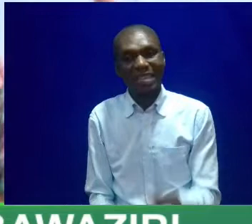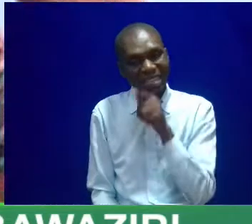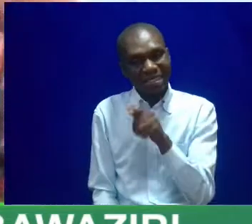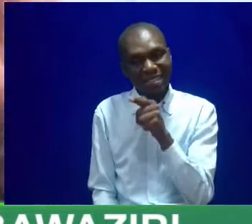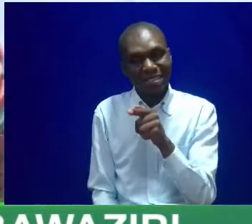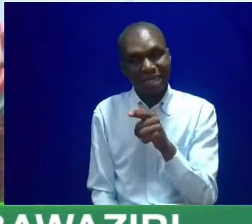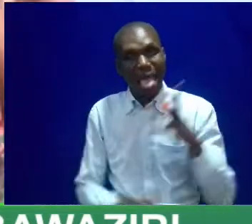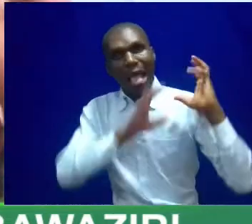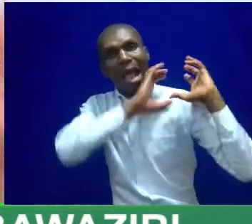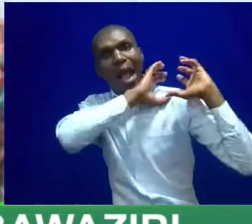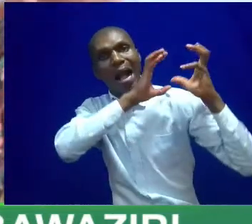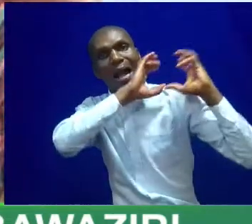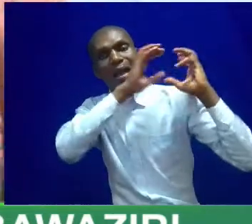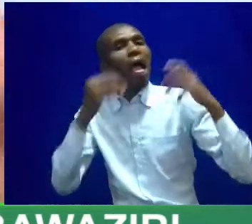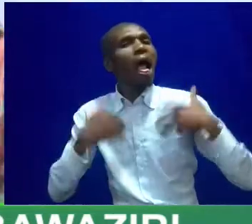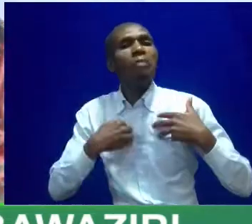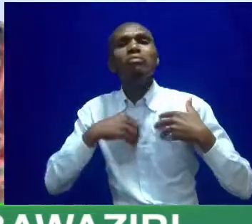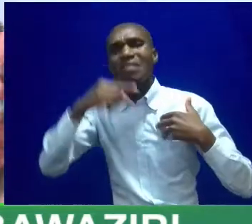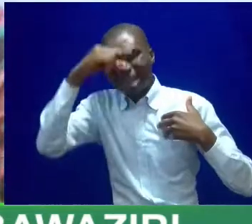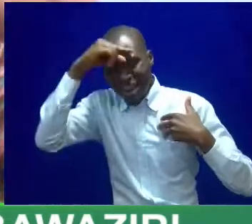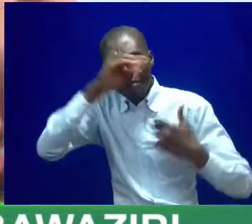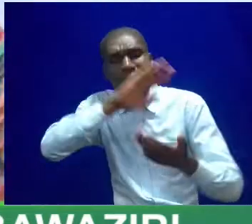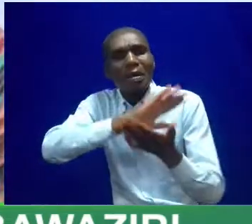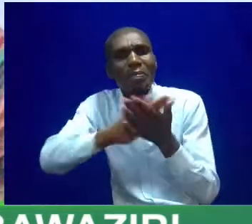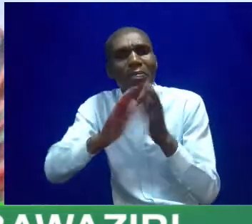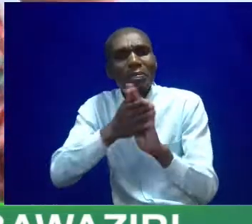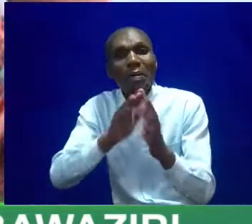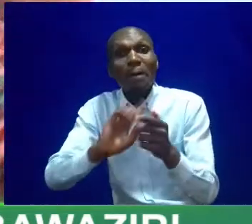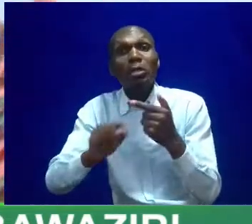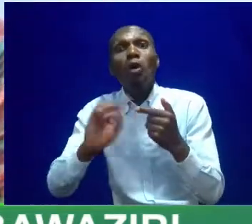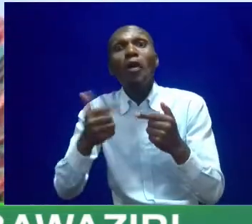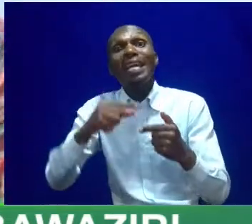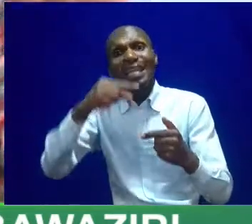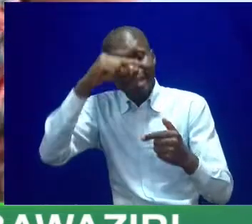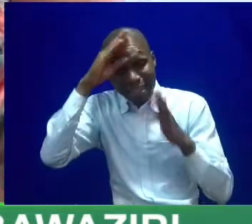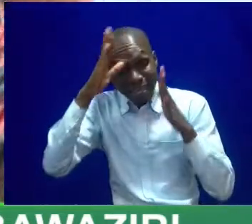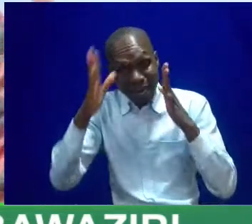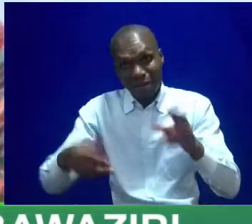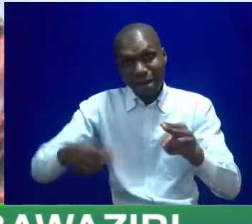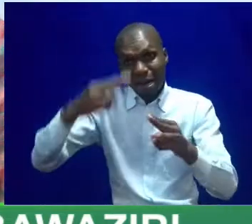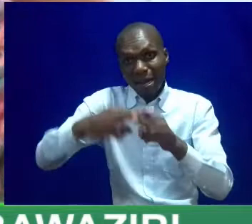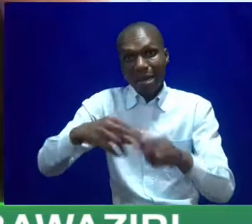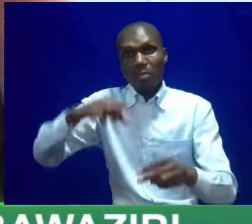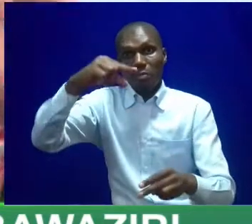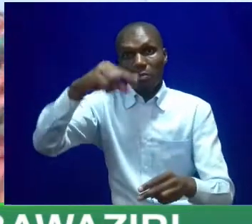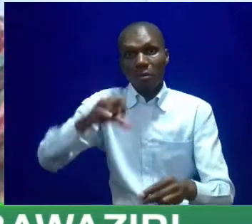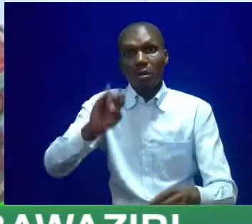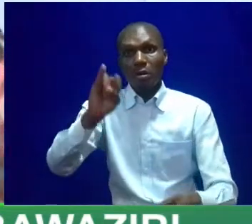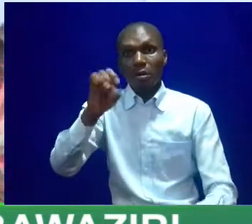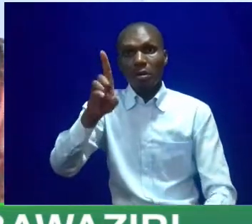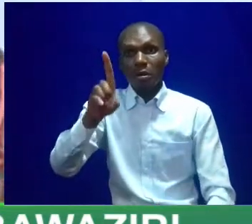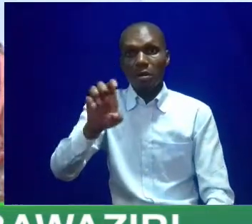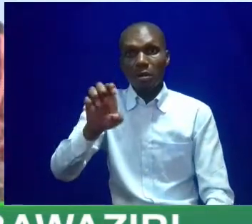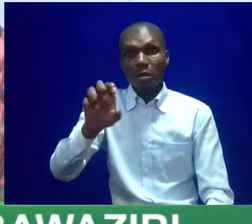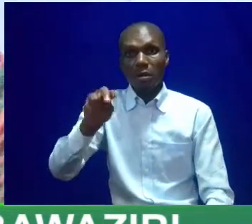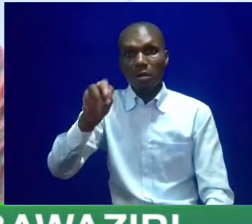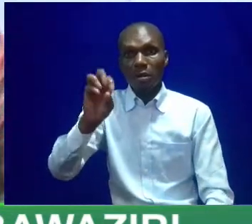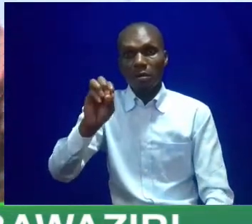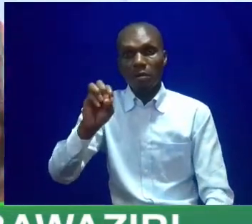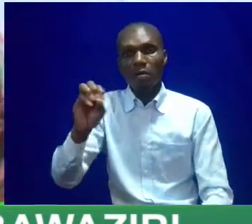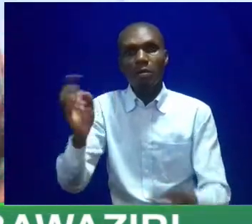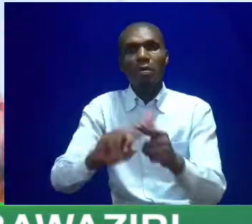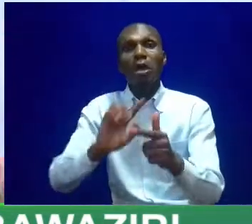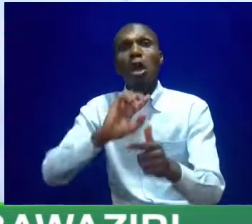Kilifi hakuna gavana mwingine, gavana ni Gideon Maita Mungaro. Na